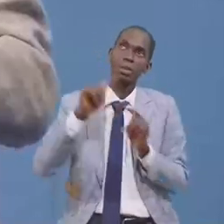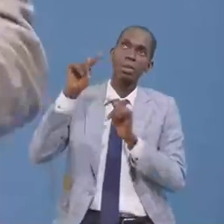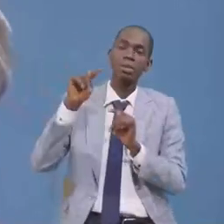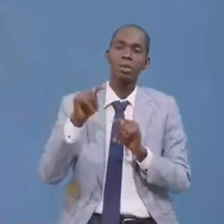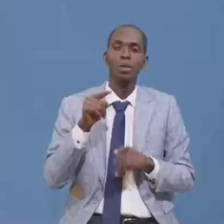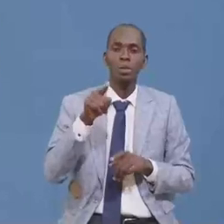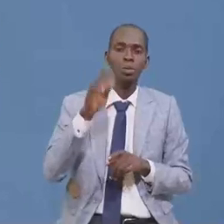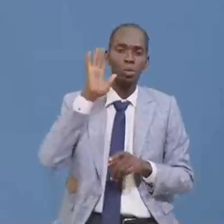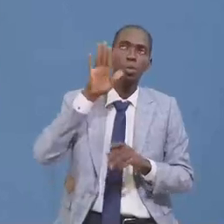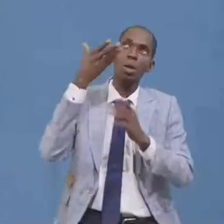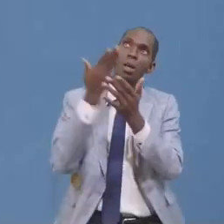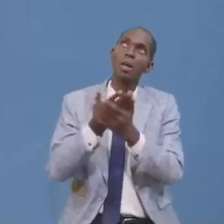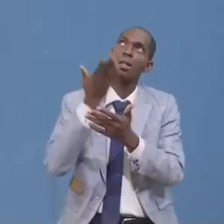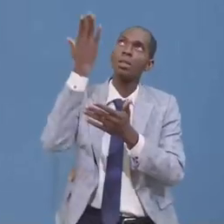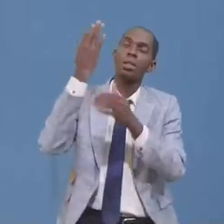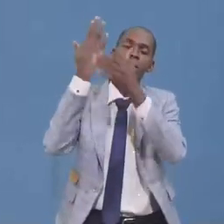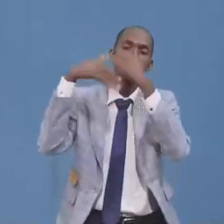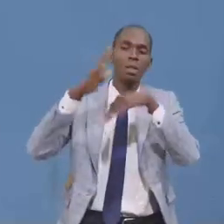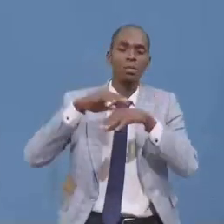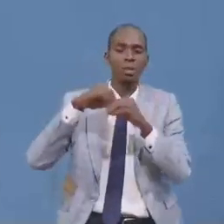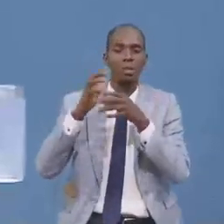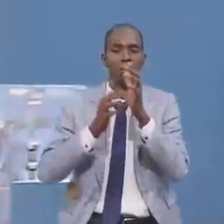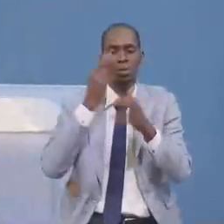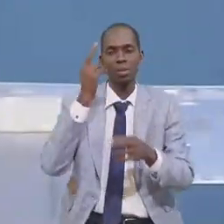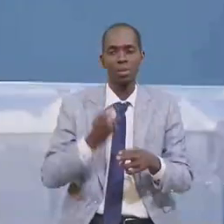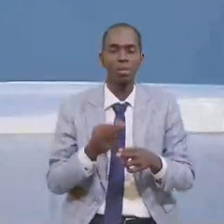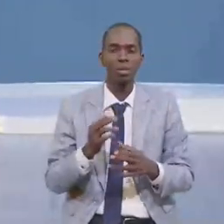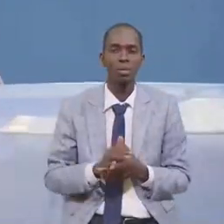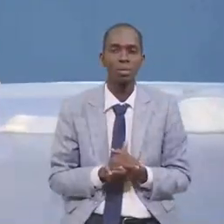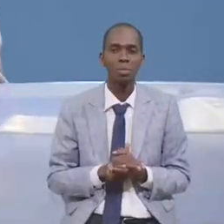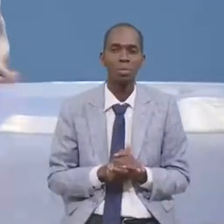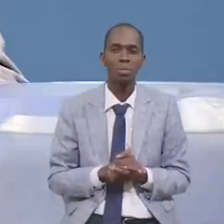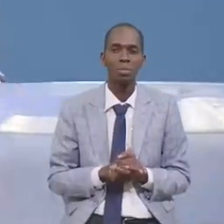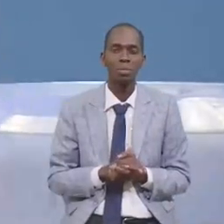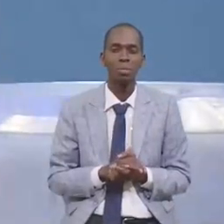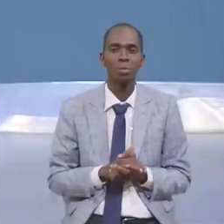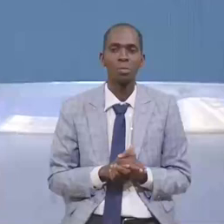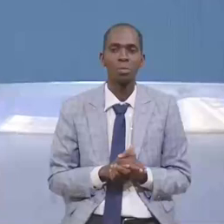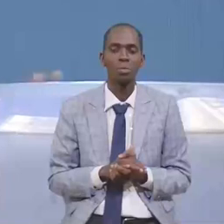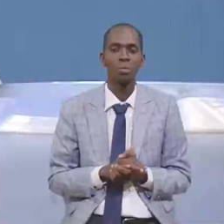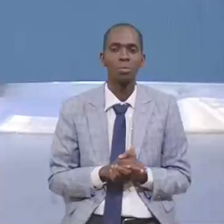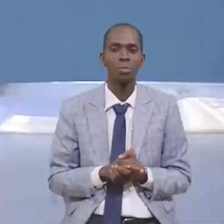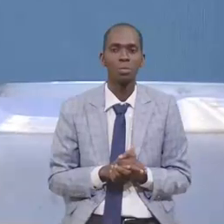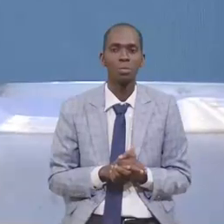La vérité du Seigneur dans notre vie, dans notre cœur, va nous transporter pour le ciel.